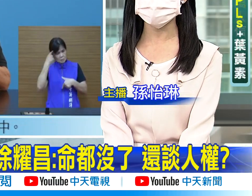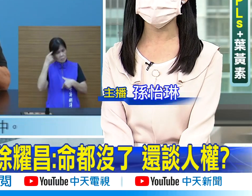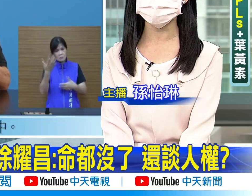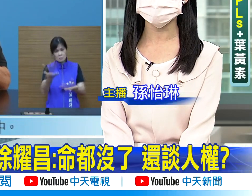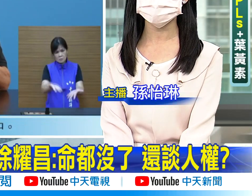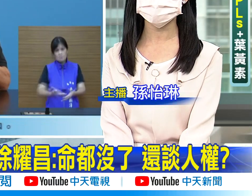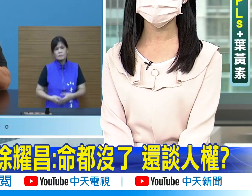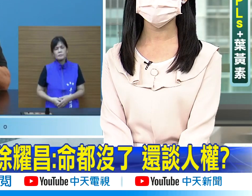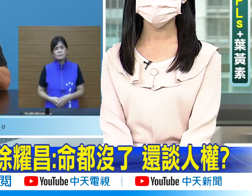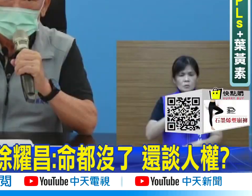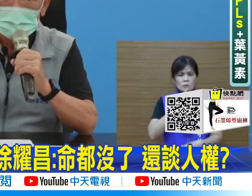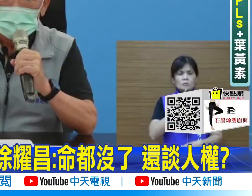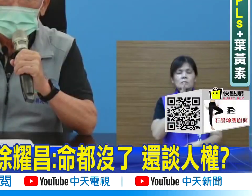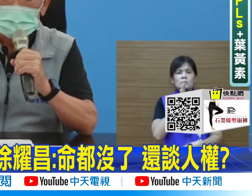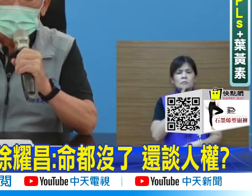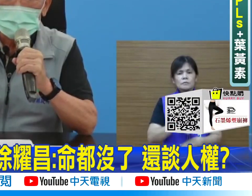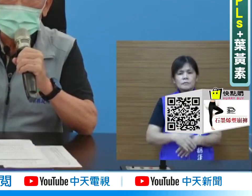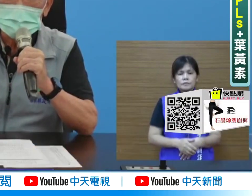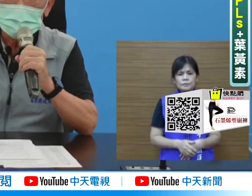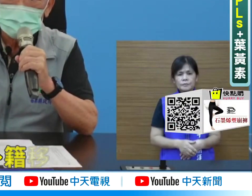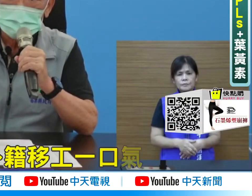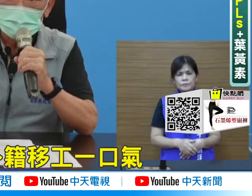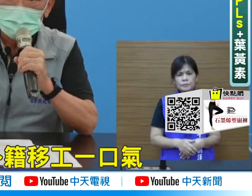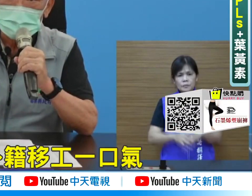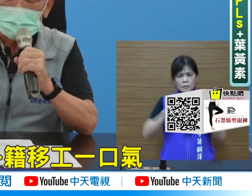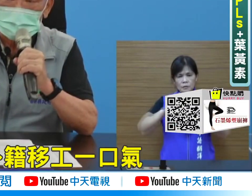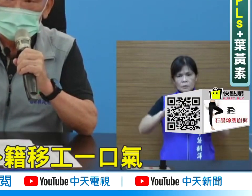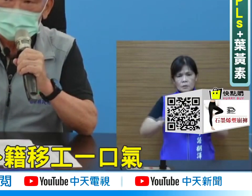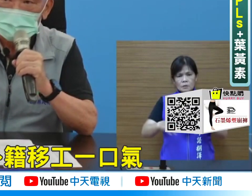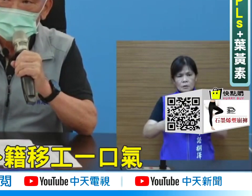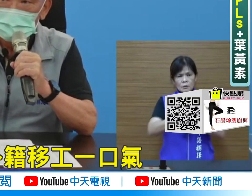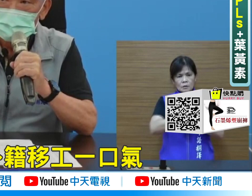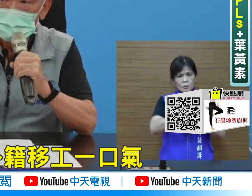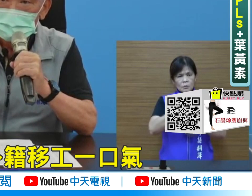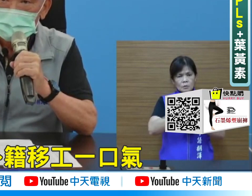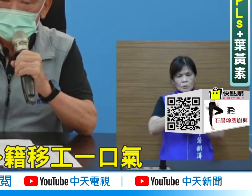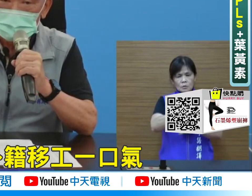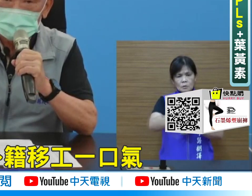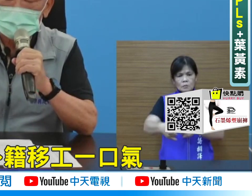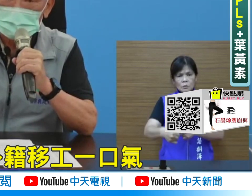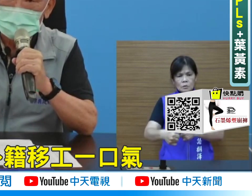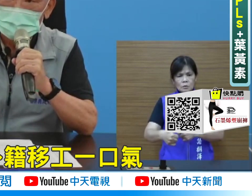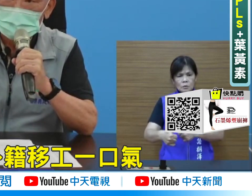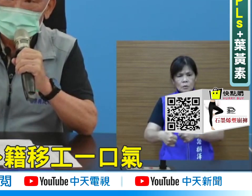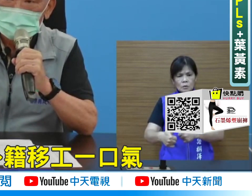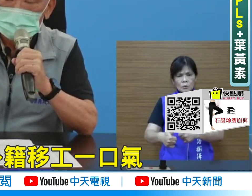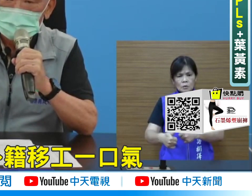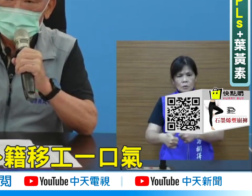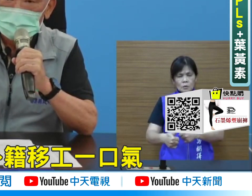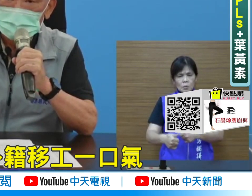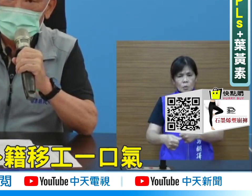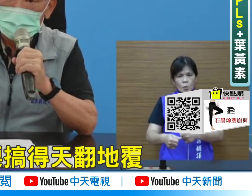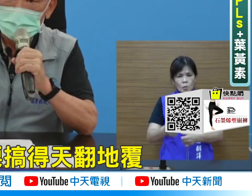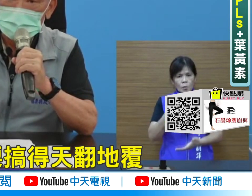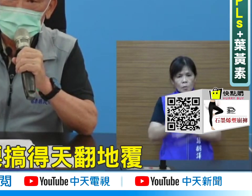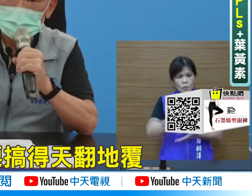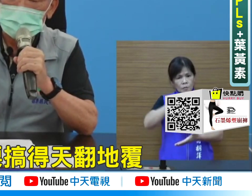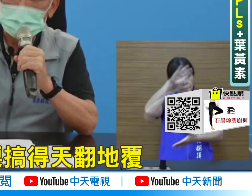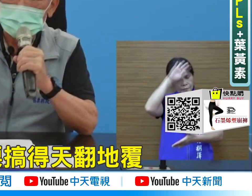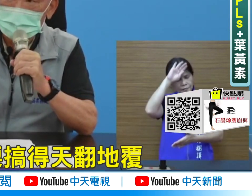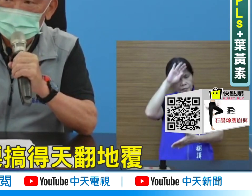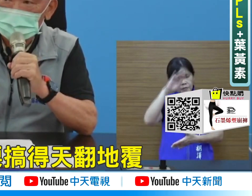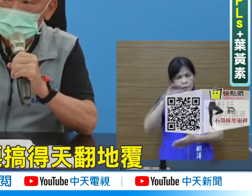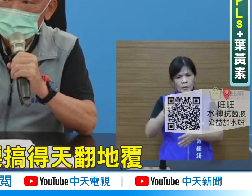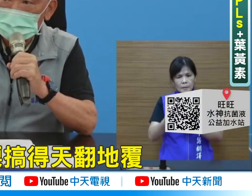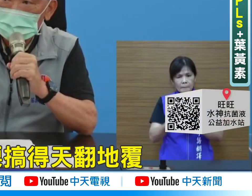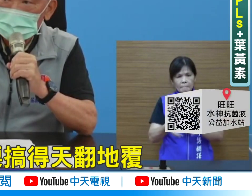翻地覆。 今天外籍移工一口气把苗栗搞得天翻地